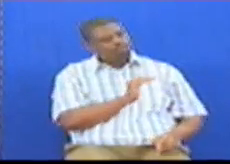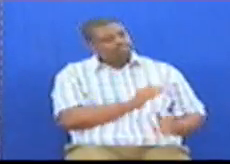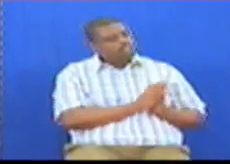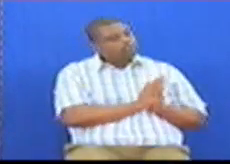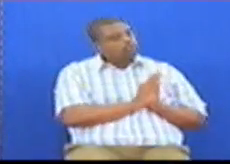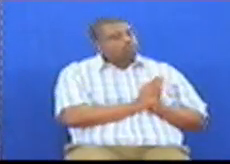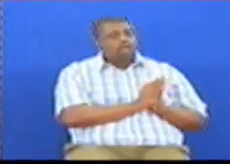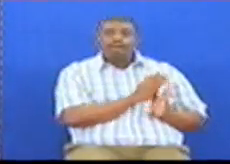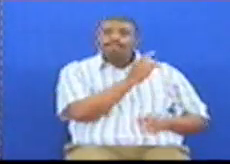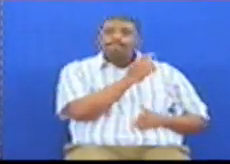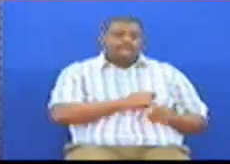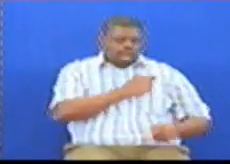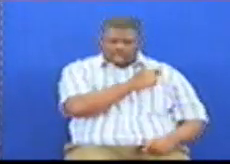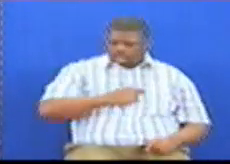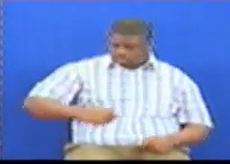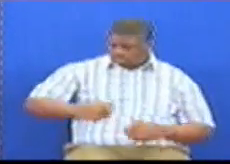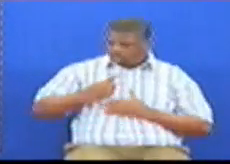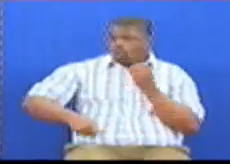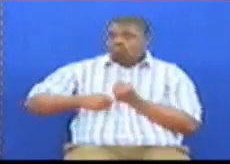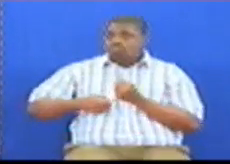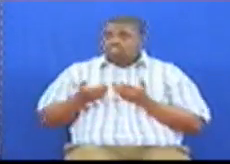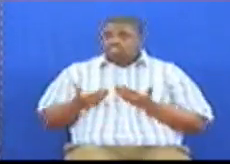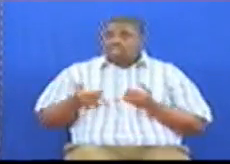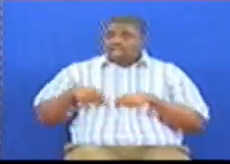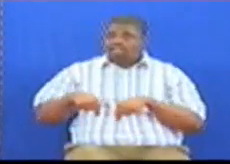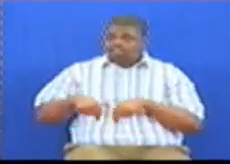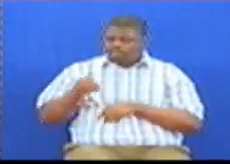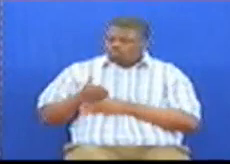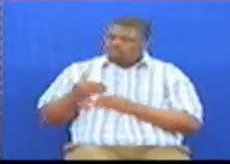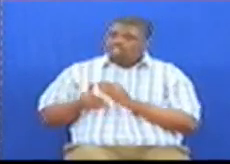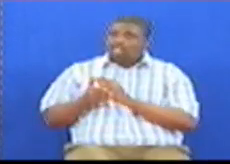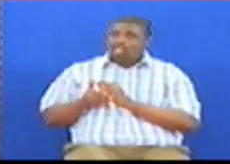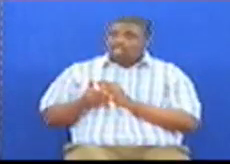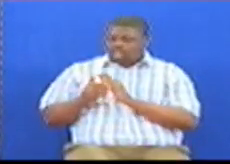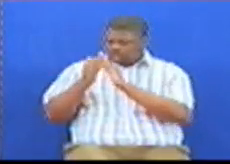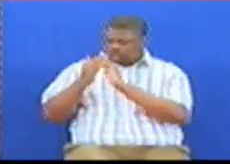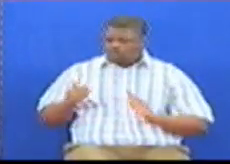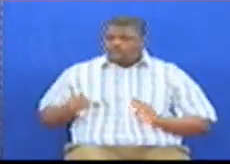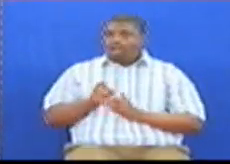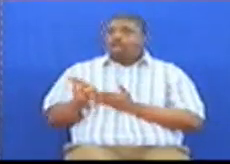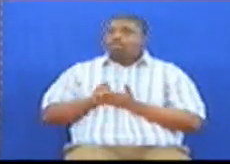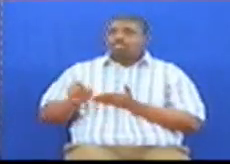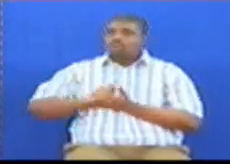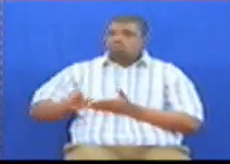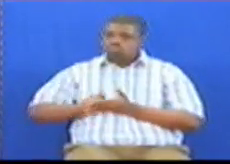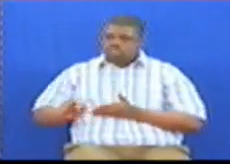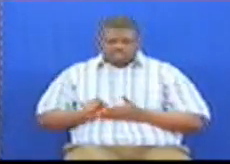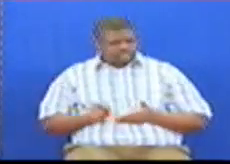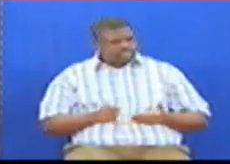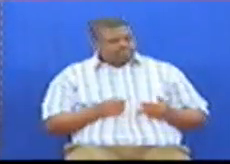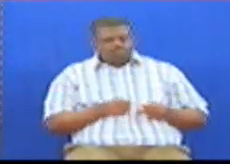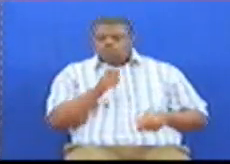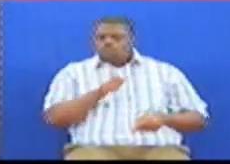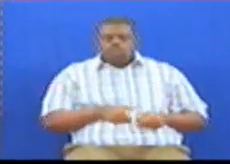kutujengea jengo la halmashauri ambalo sasa tunakwenda kuingia kwenye halmashauri ambayo tulikuwa tunatembea wananchi kwenda